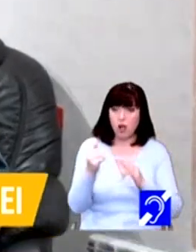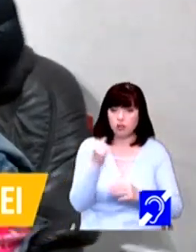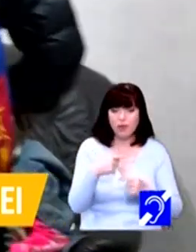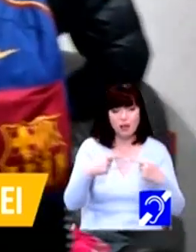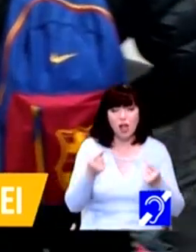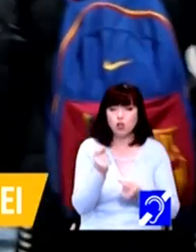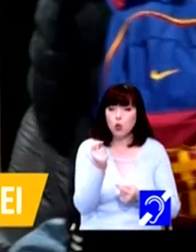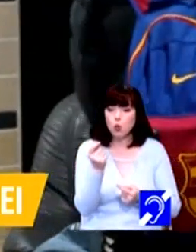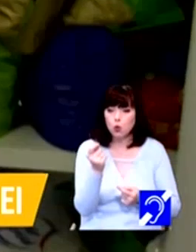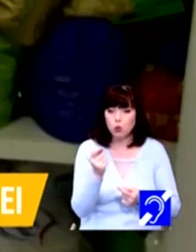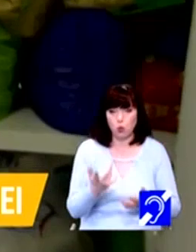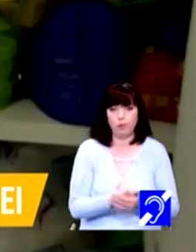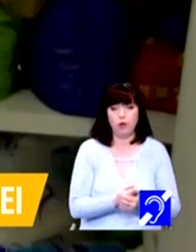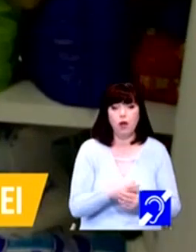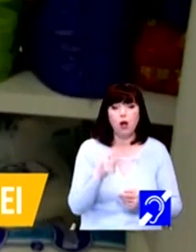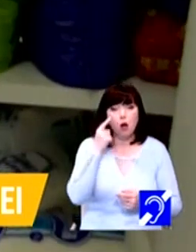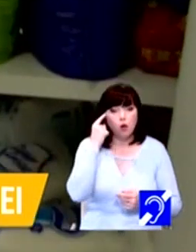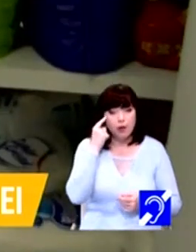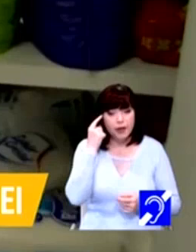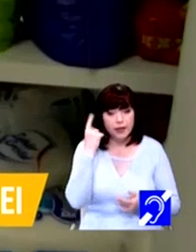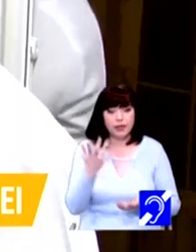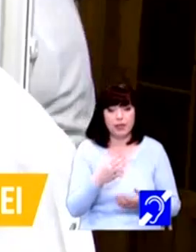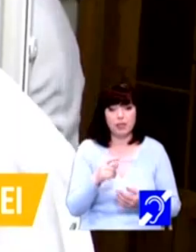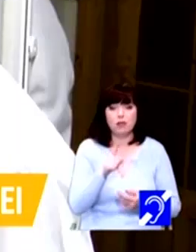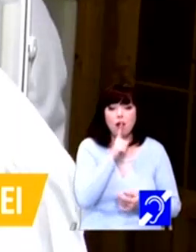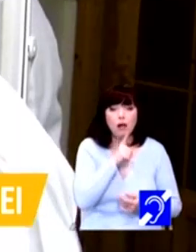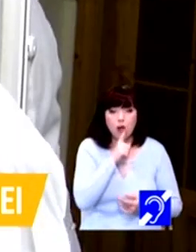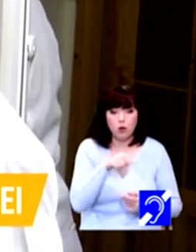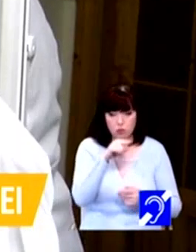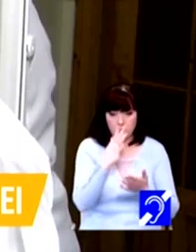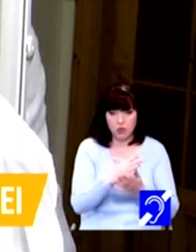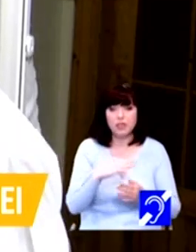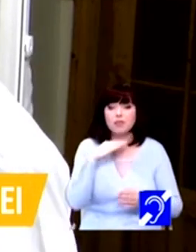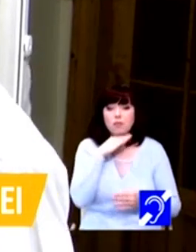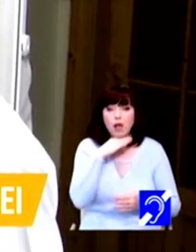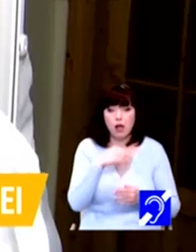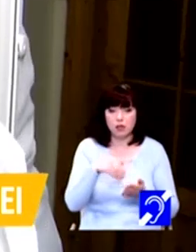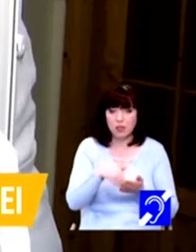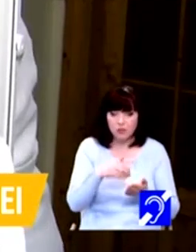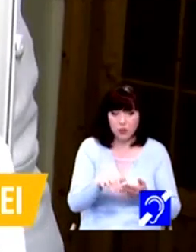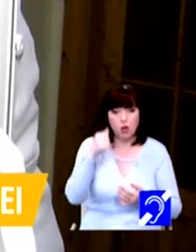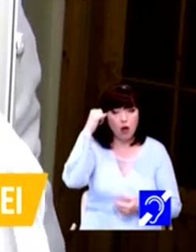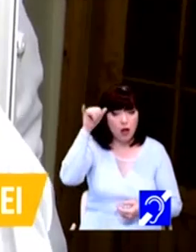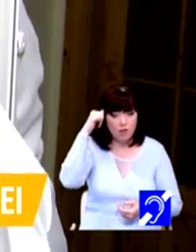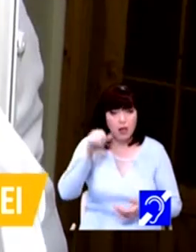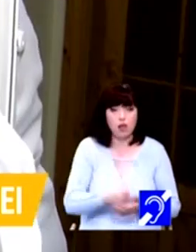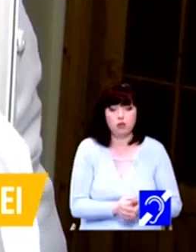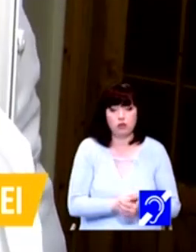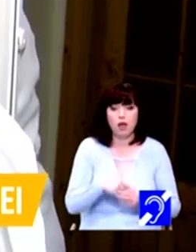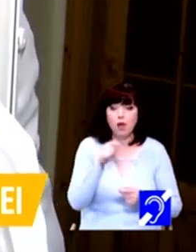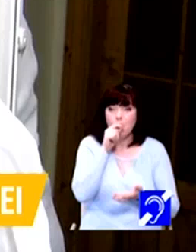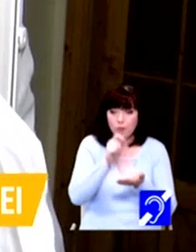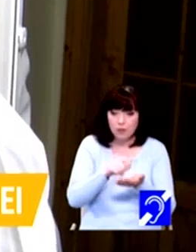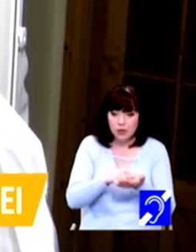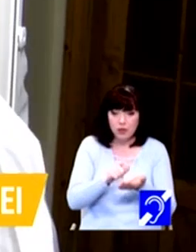crupe, orez, mazăre. Aici avem carne de porc, carne de vită, carne de